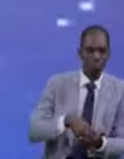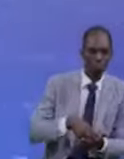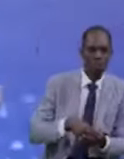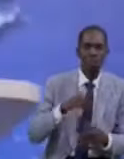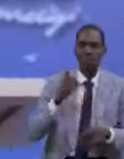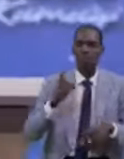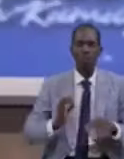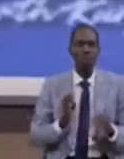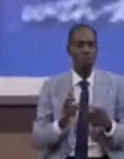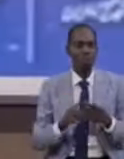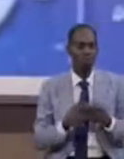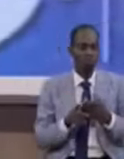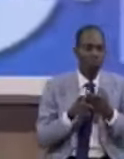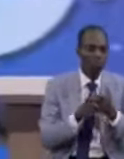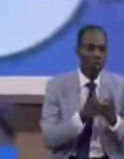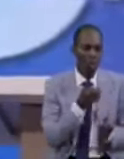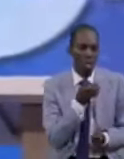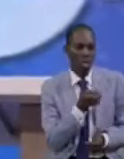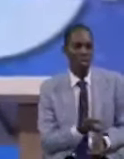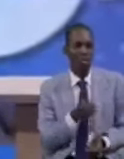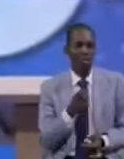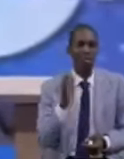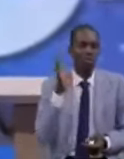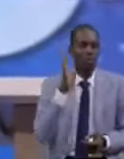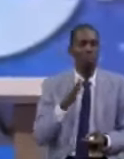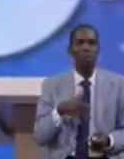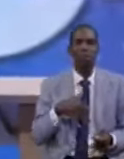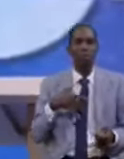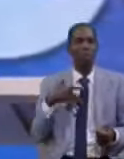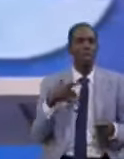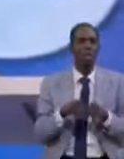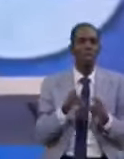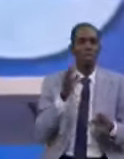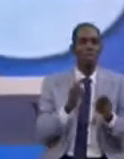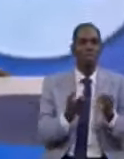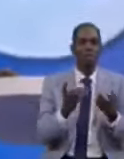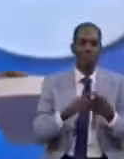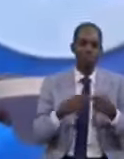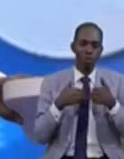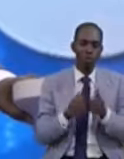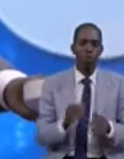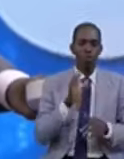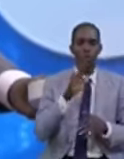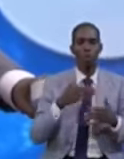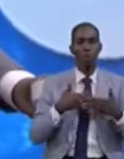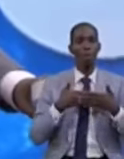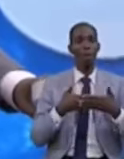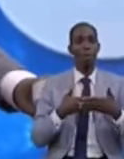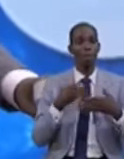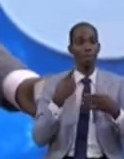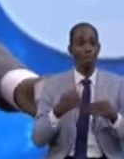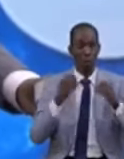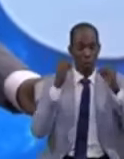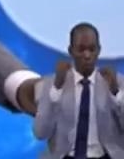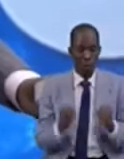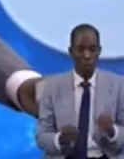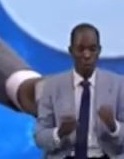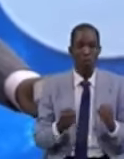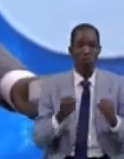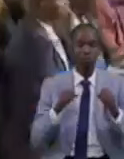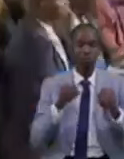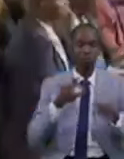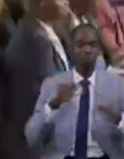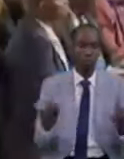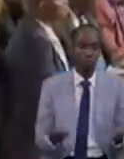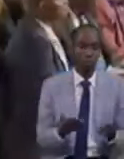tu te tu cours un peu tu es fatigué c'est comme si tu veux perd ton souffle il y a la force de la puissance ce soir le